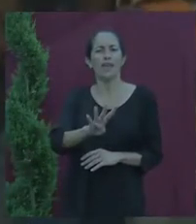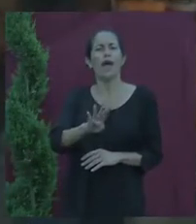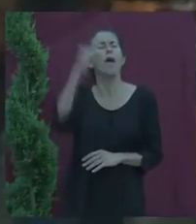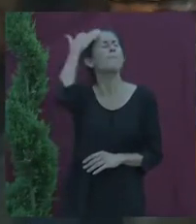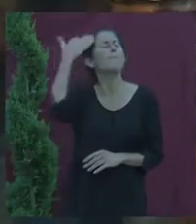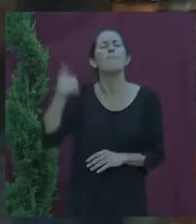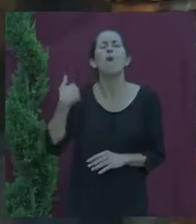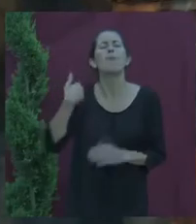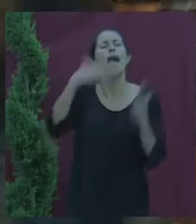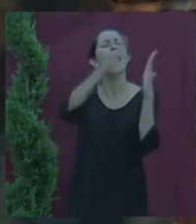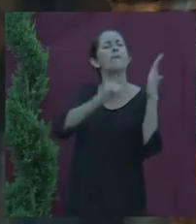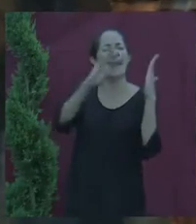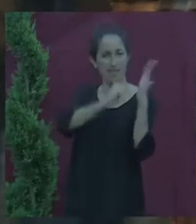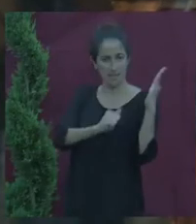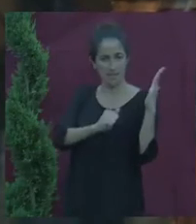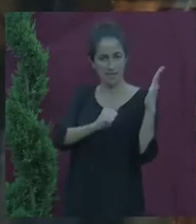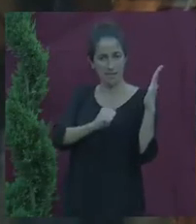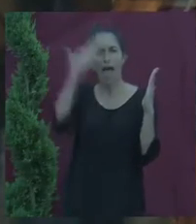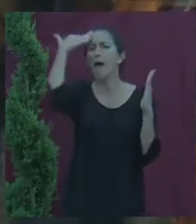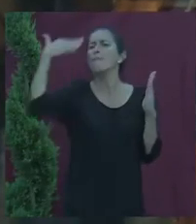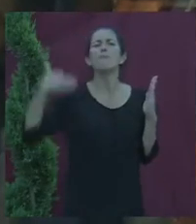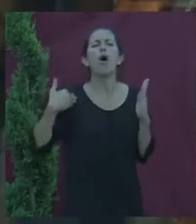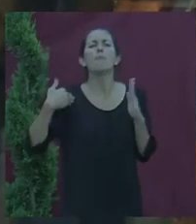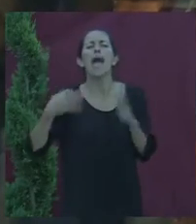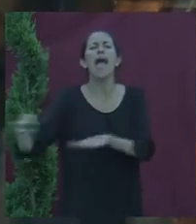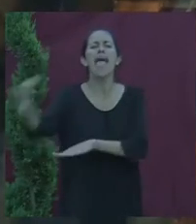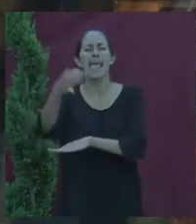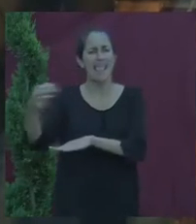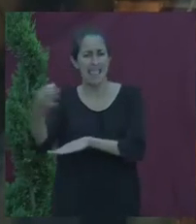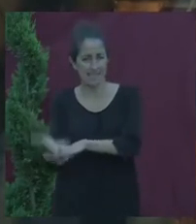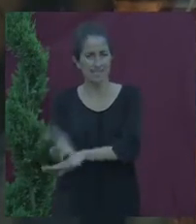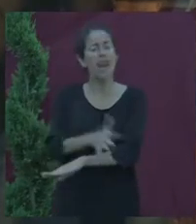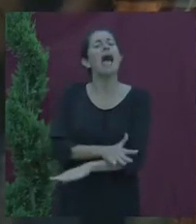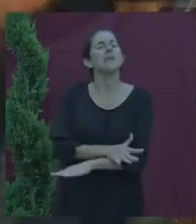Poble de València. Poble de les Illes.